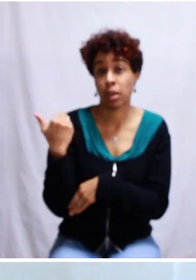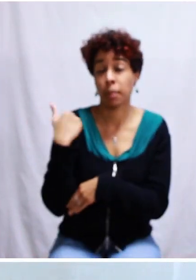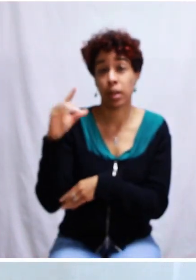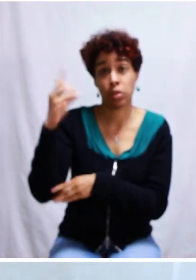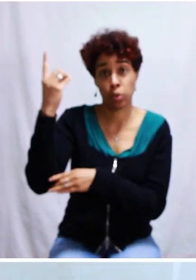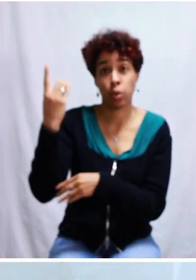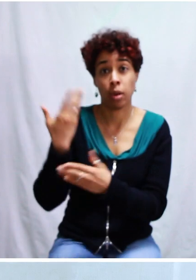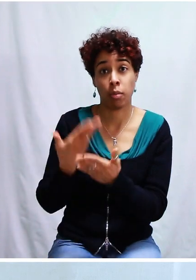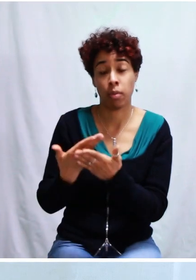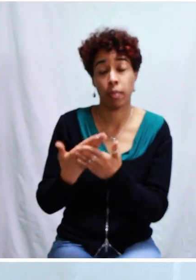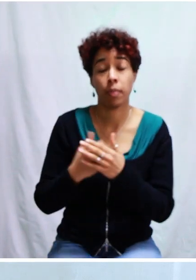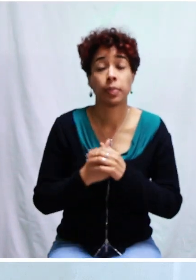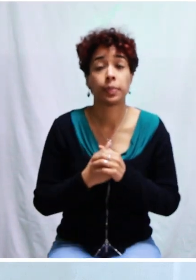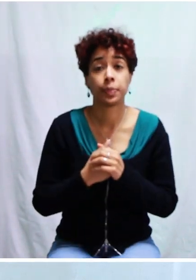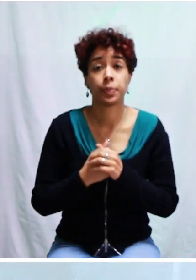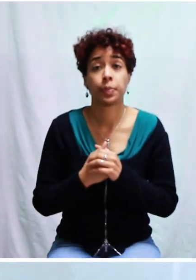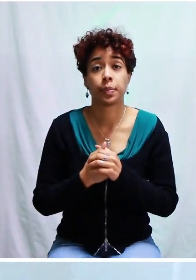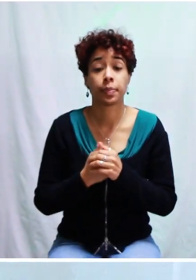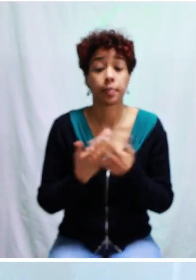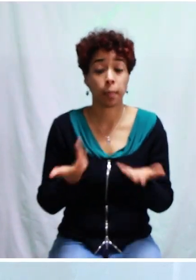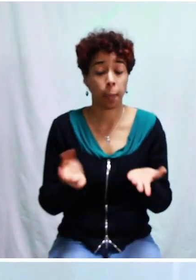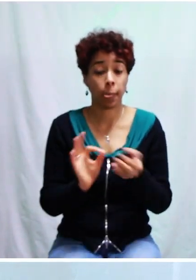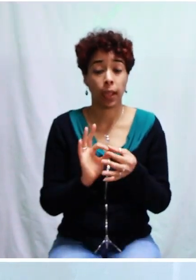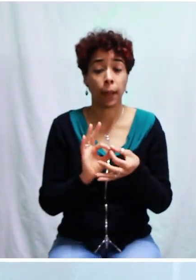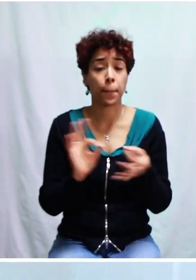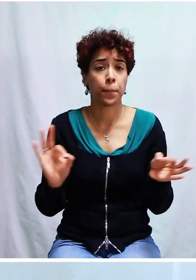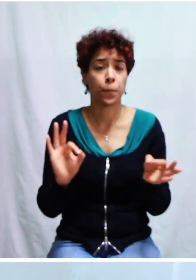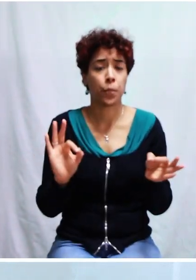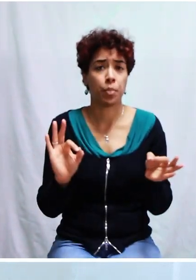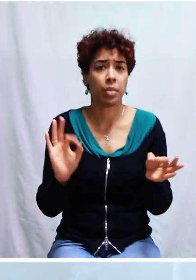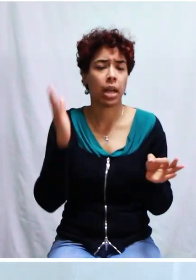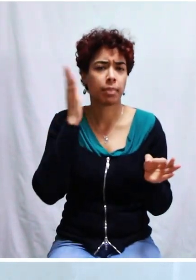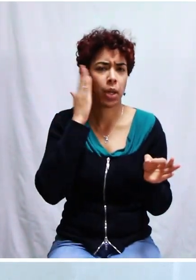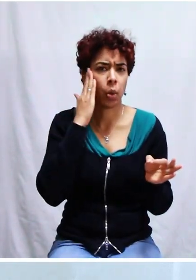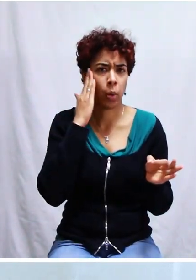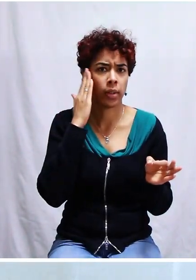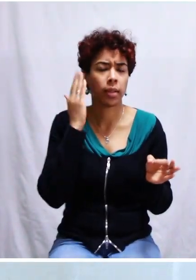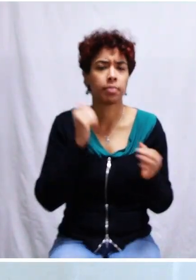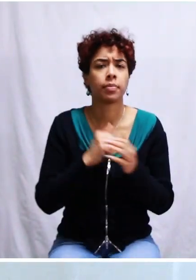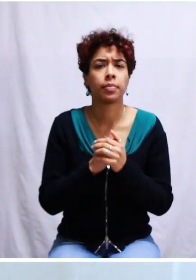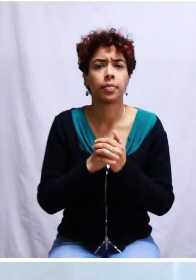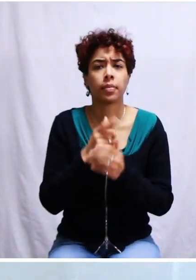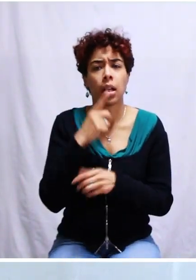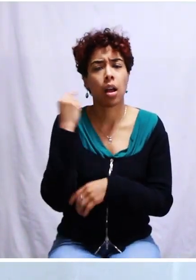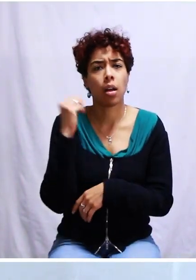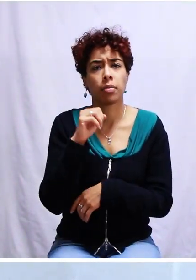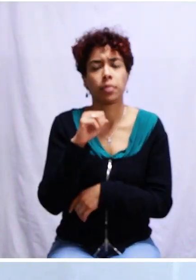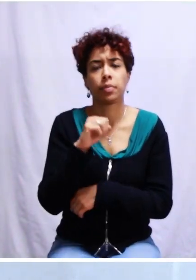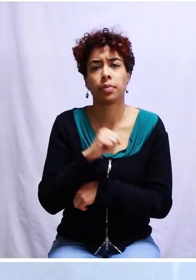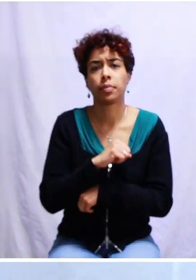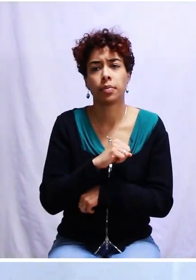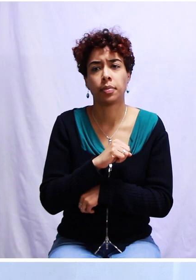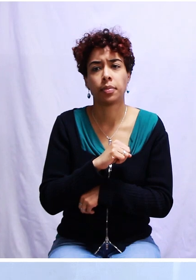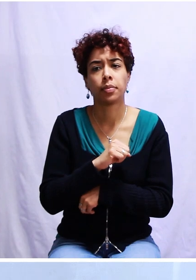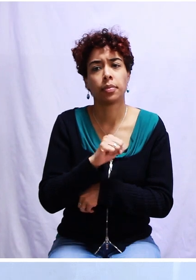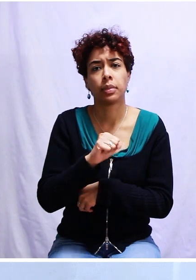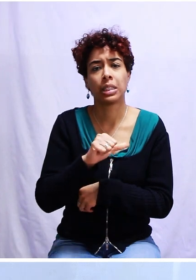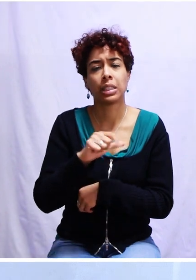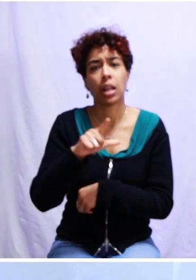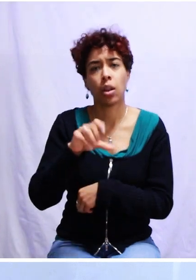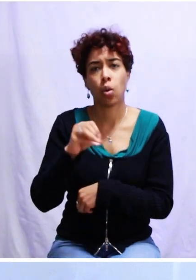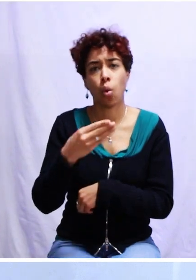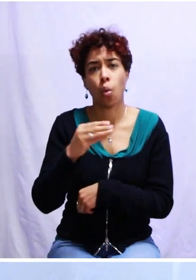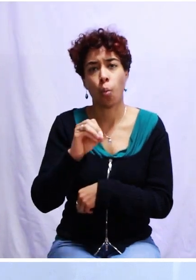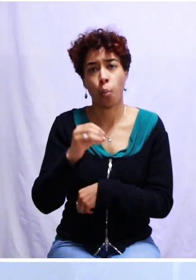Dieu. On a une histoire comme ça que l'on connaît dans les Écritures, c'est l'histoire de Salomon qui, jeune roi,